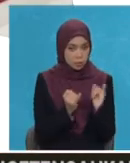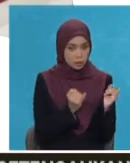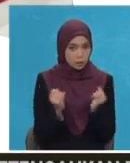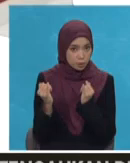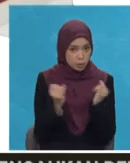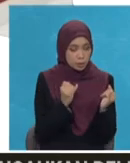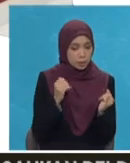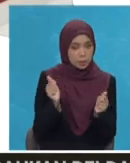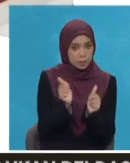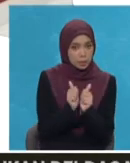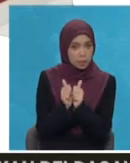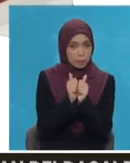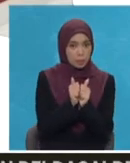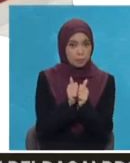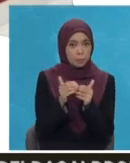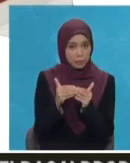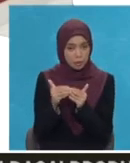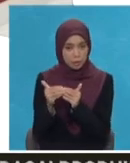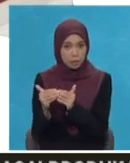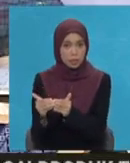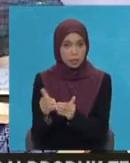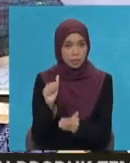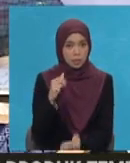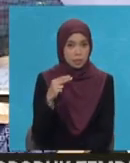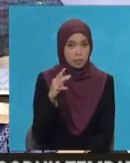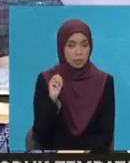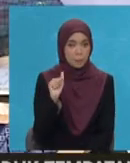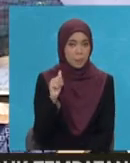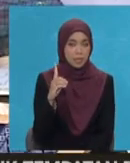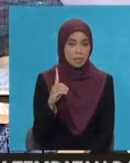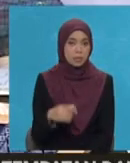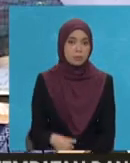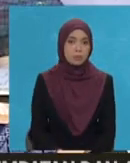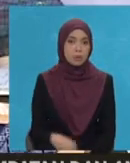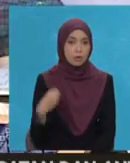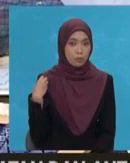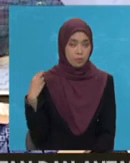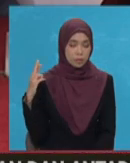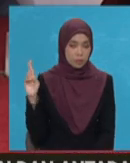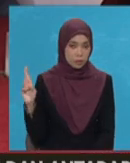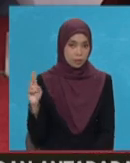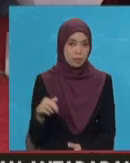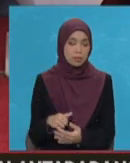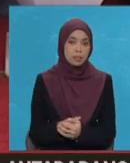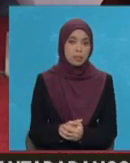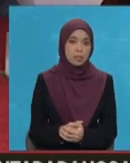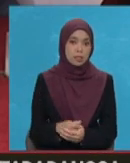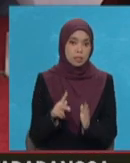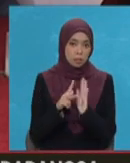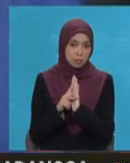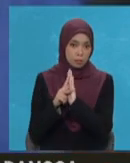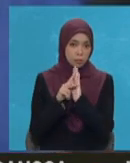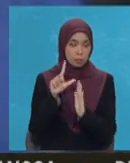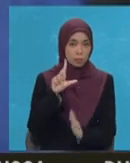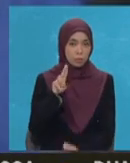beramai-ramai yang dipimpin oleh Awang Haji Ahmad bin Haji Muhammad Hasan pegawai hal level masjid kampung lumapas